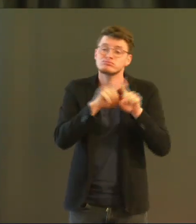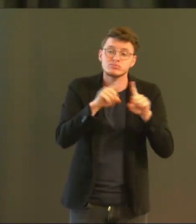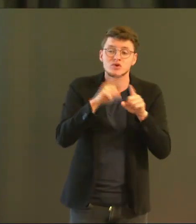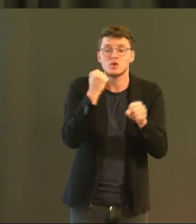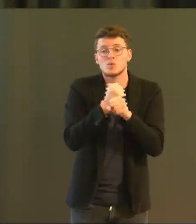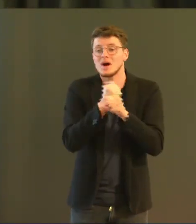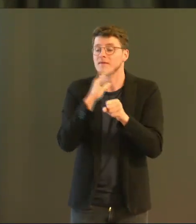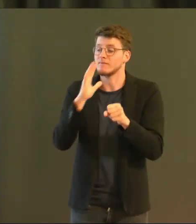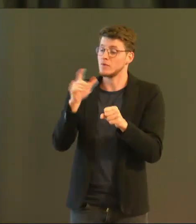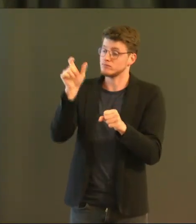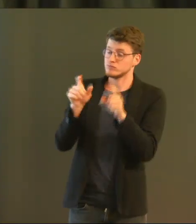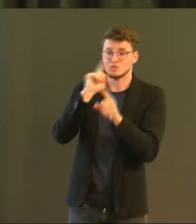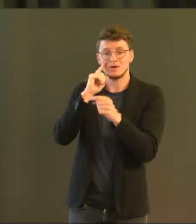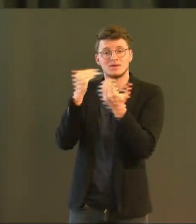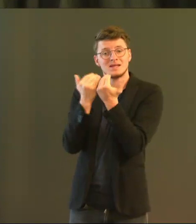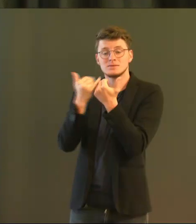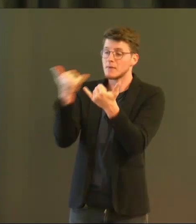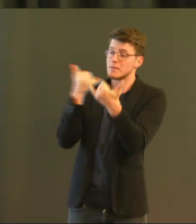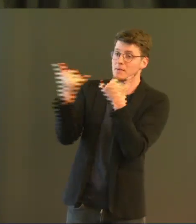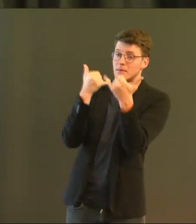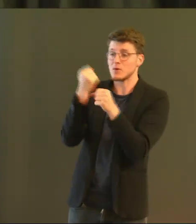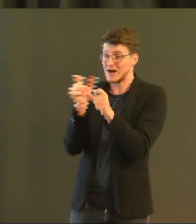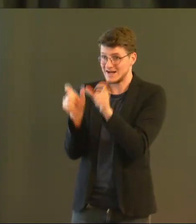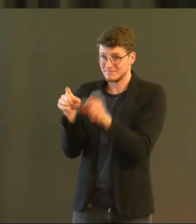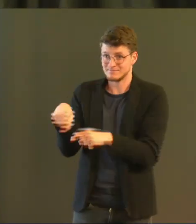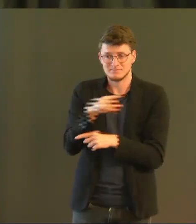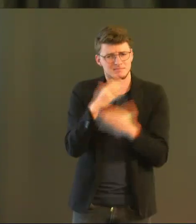pris d'engagement